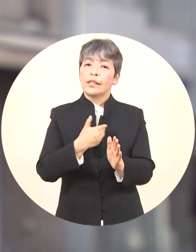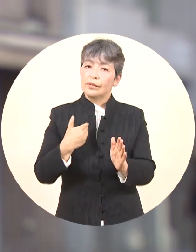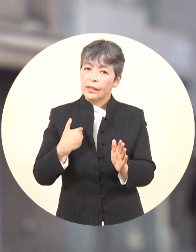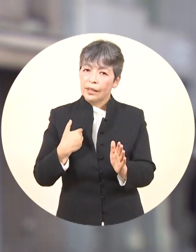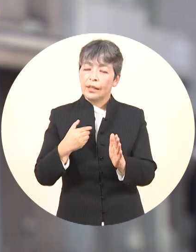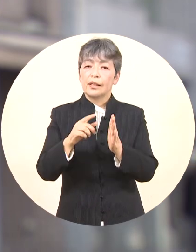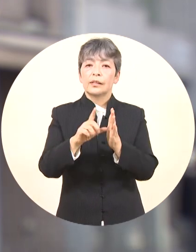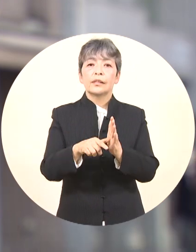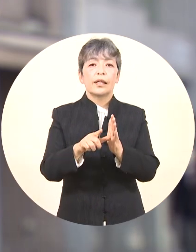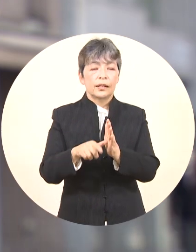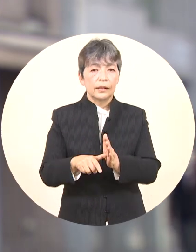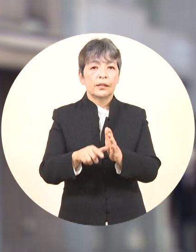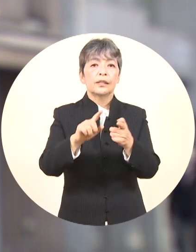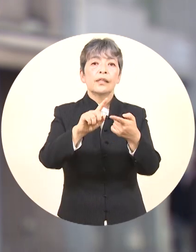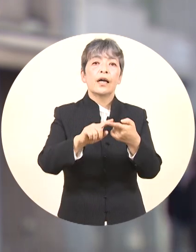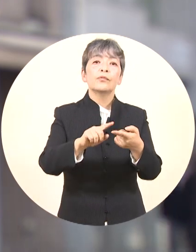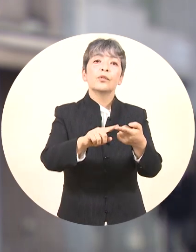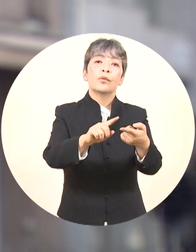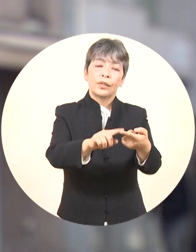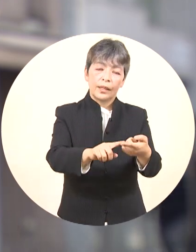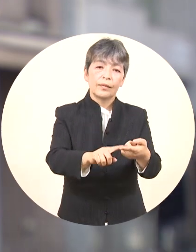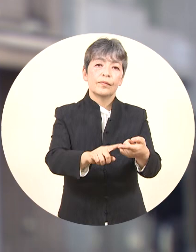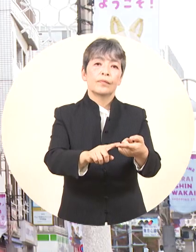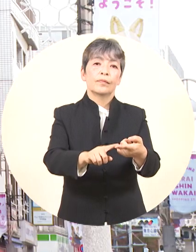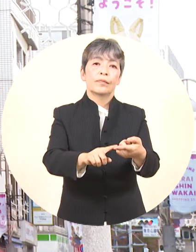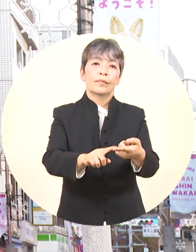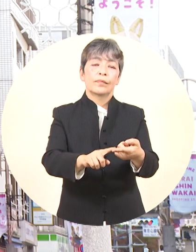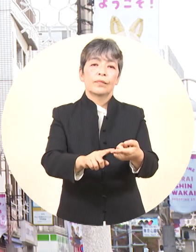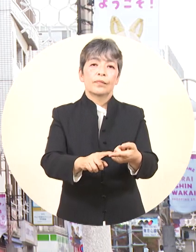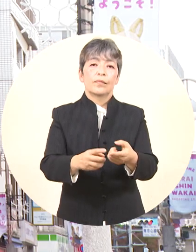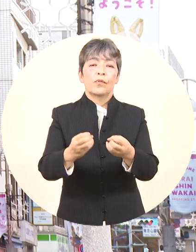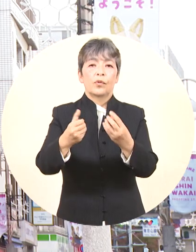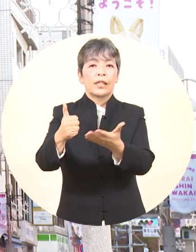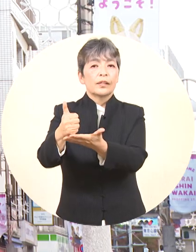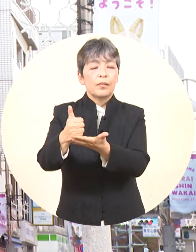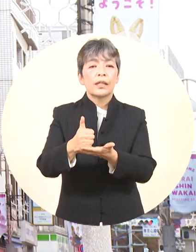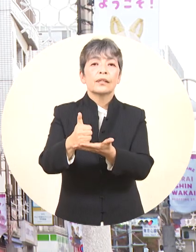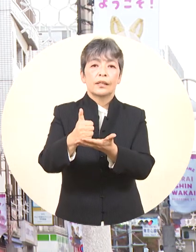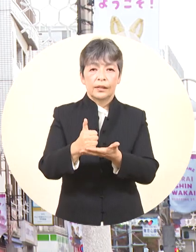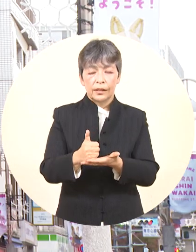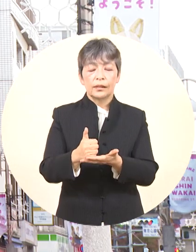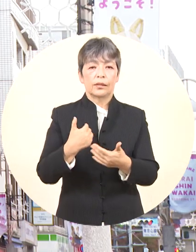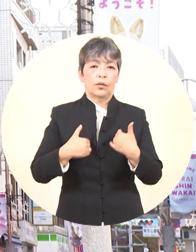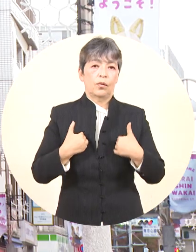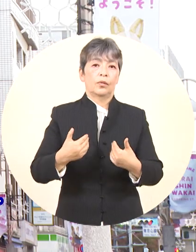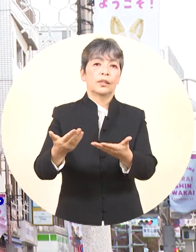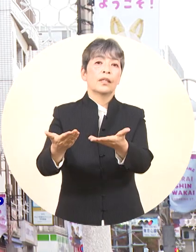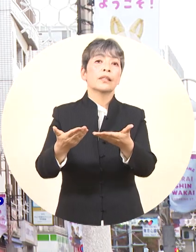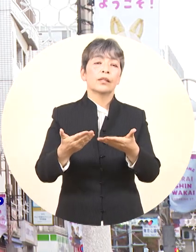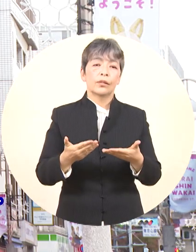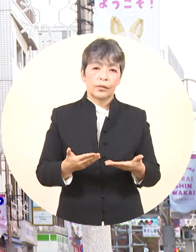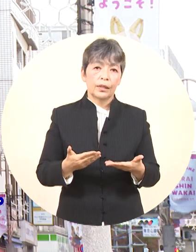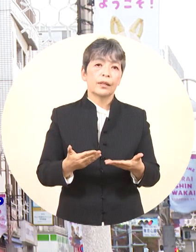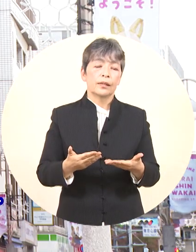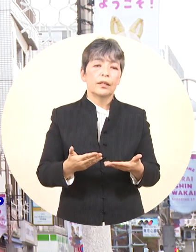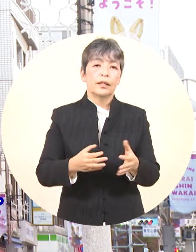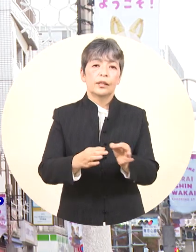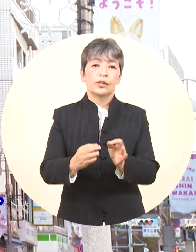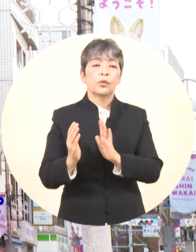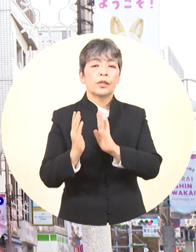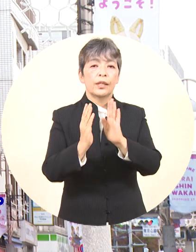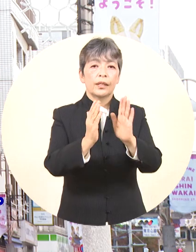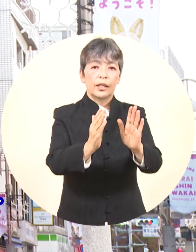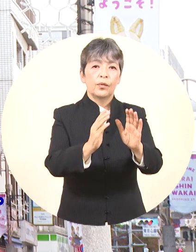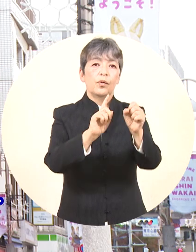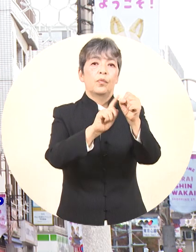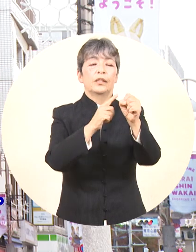できるだけその時代その時代に合うような、お客様方に喜んでいただけるような、そういう商店街に